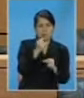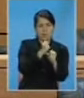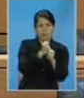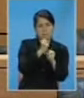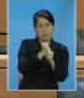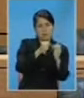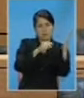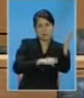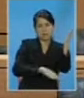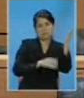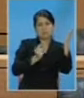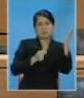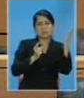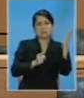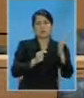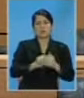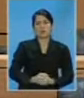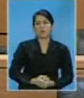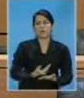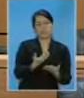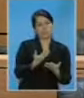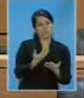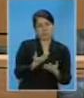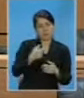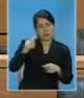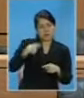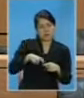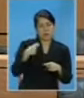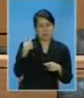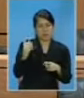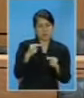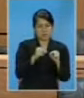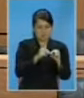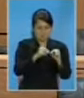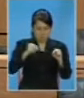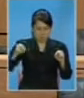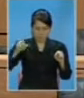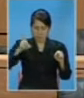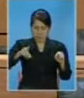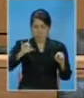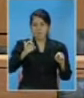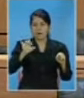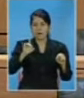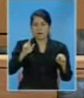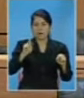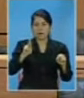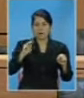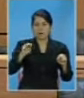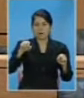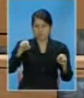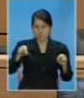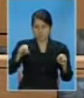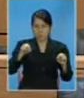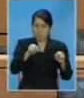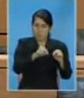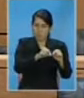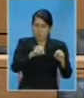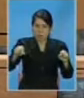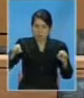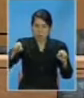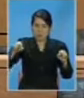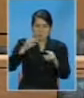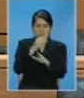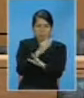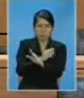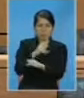ต้มันโทษครับมันเดิมที 1,800 กิโลเวลาไปสำรวจจริงๆเวลาไปติดตั้งจริงๆมันเป็น